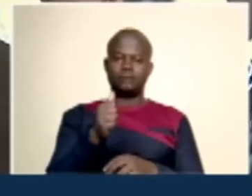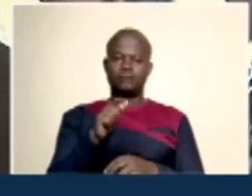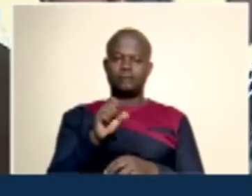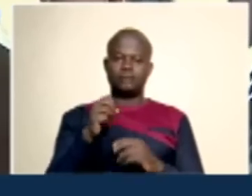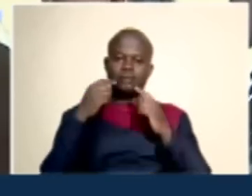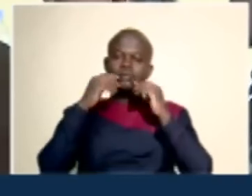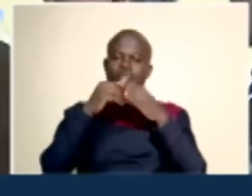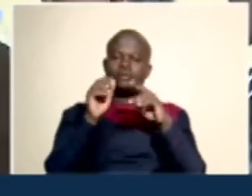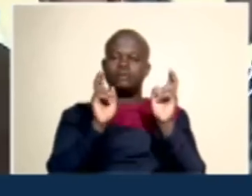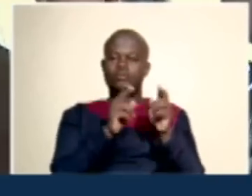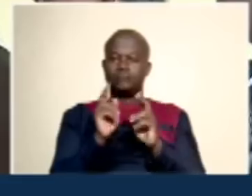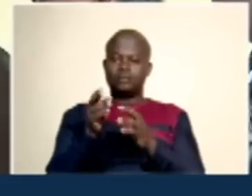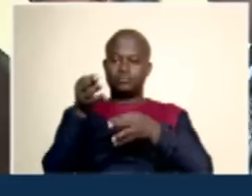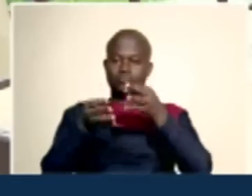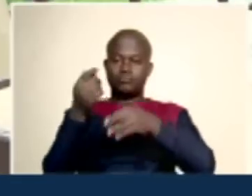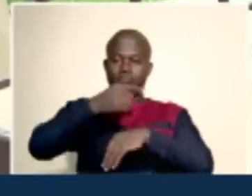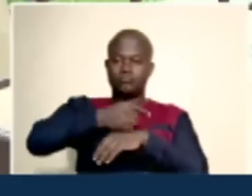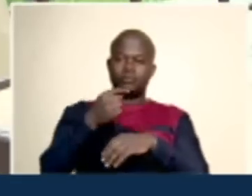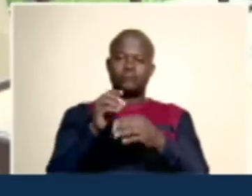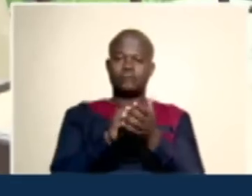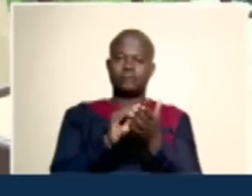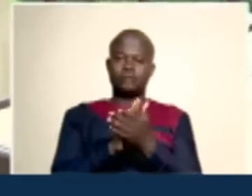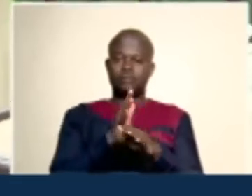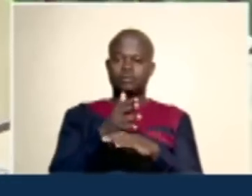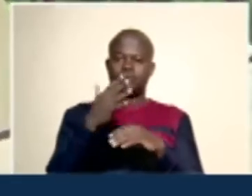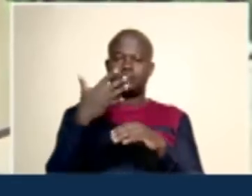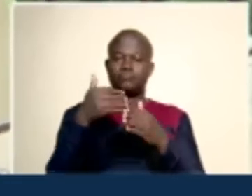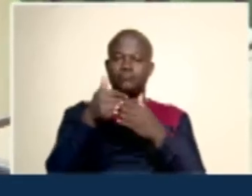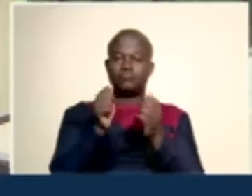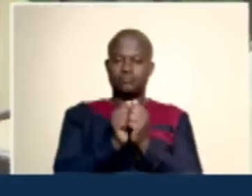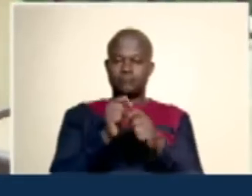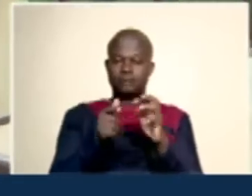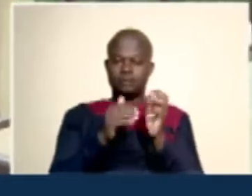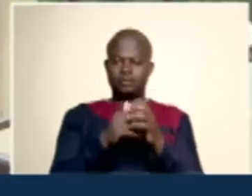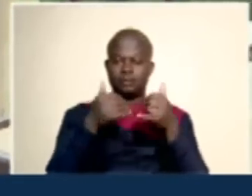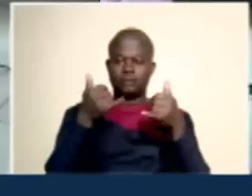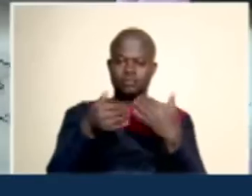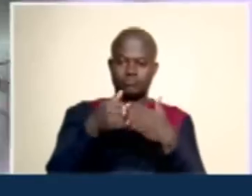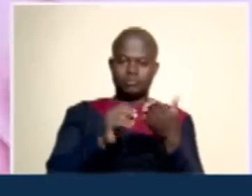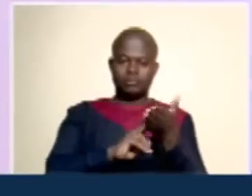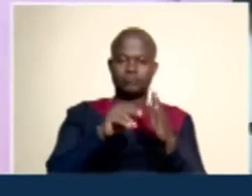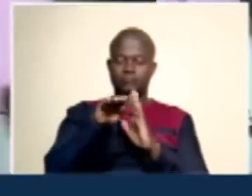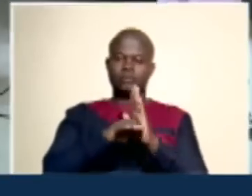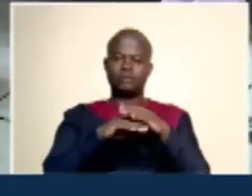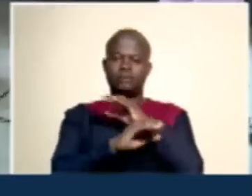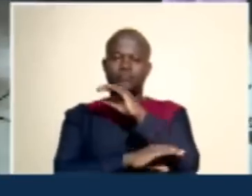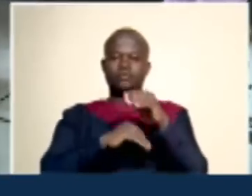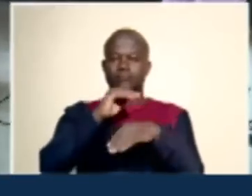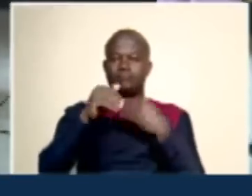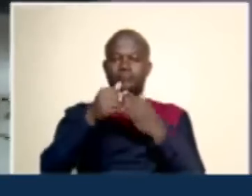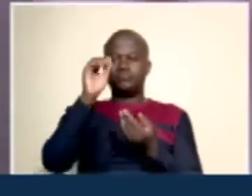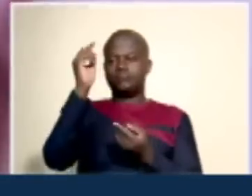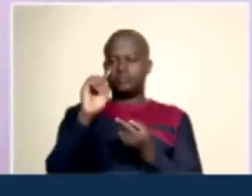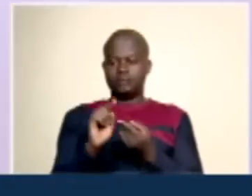ubusanzwe umucamanza ku munsi ashobora kuburanisha amadosiye ari hagati ya 5 n'icumi, ariko ngo hakoreshejwe gahunda mu gihugu hose